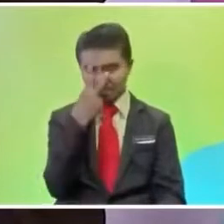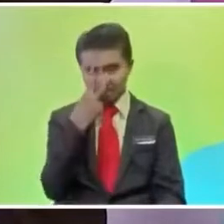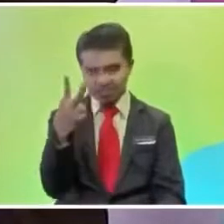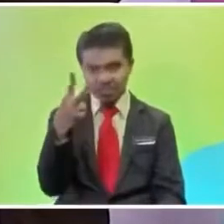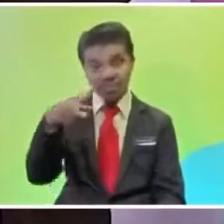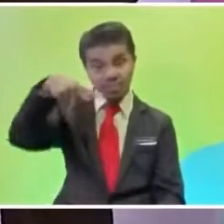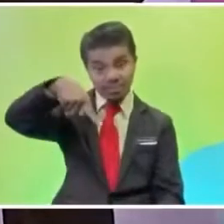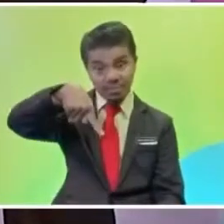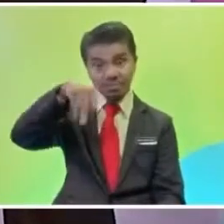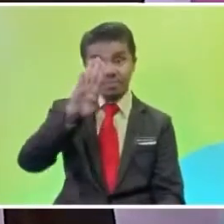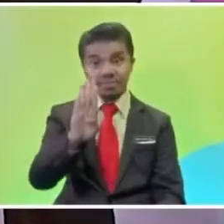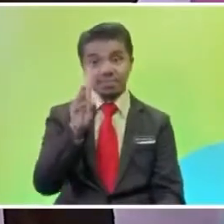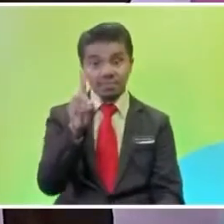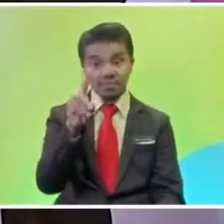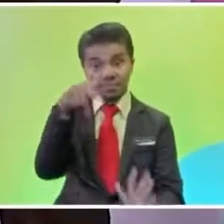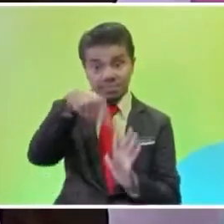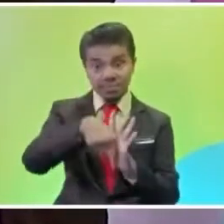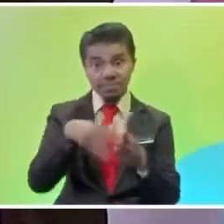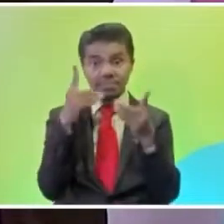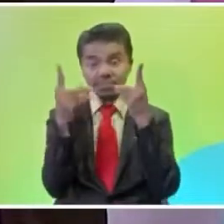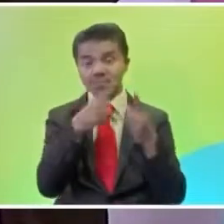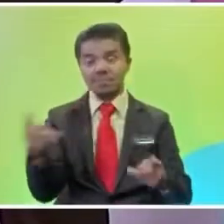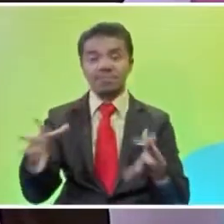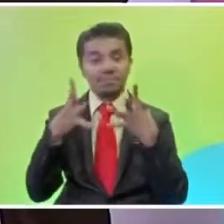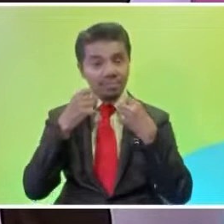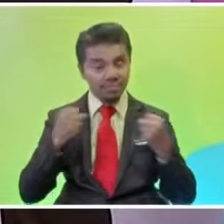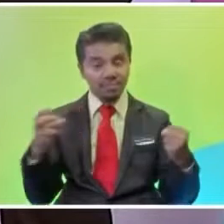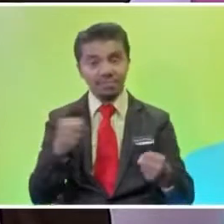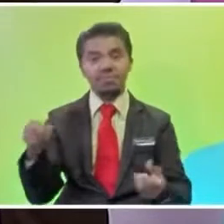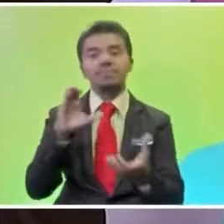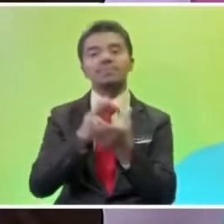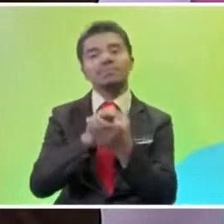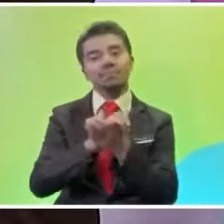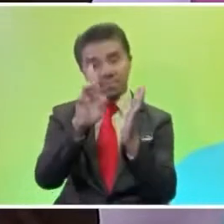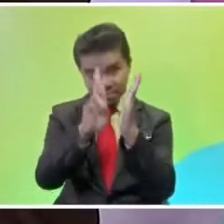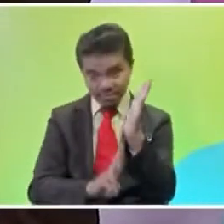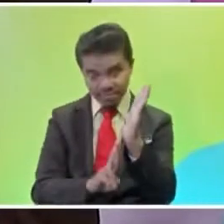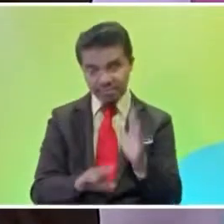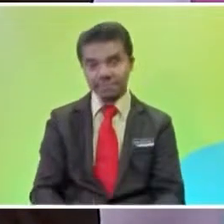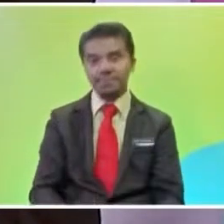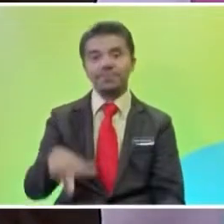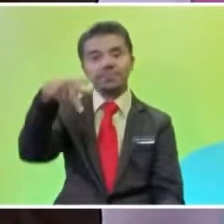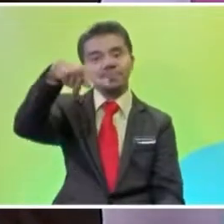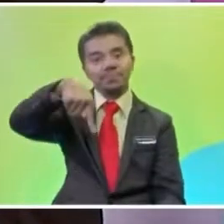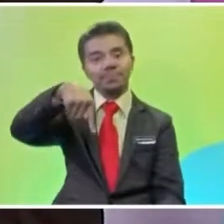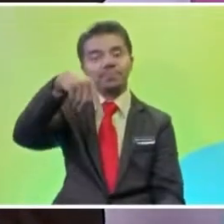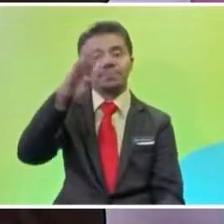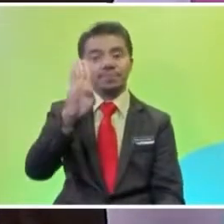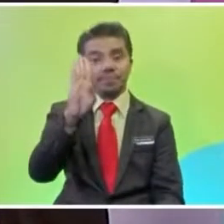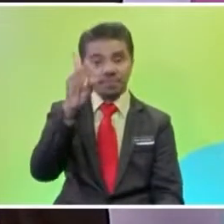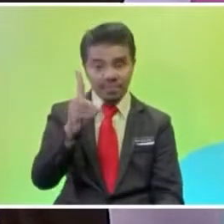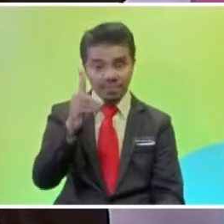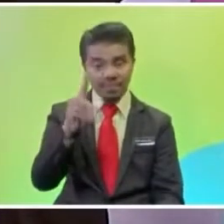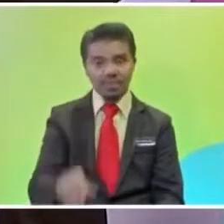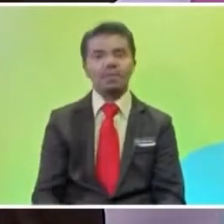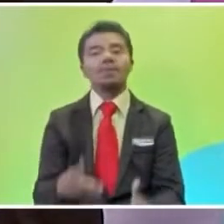bilik darja dalam mata pelajaran pendidikan kesehatan sekolah rendah Jadi pencak siram ini sebenarnya apa yang kita